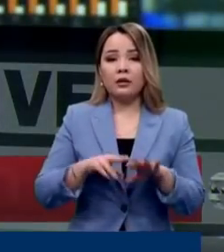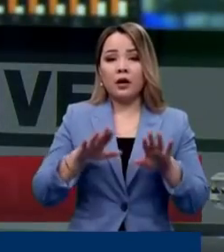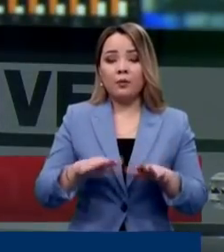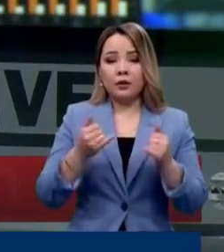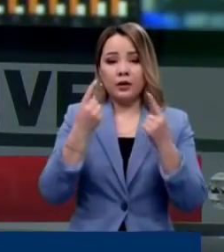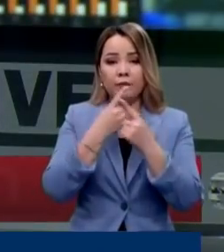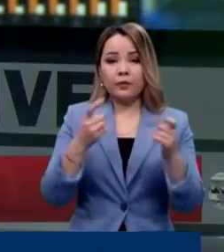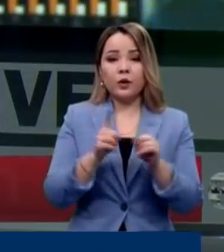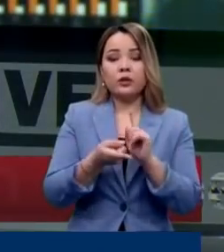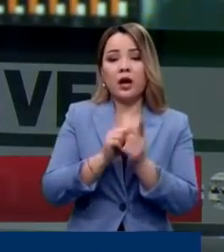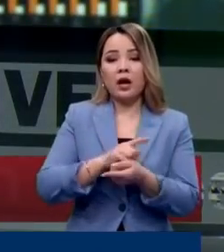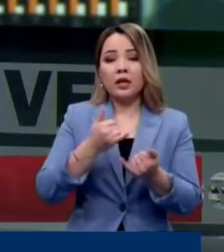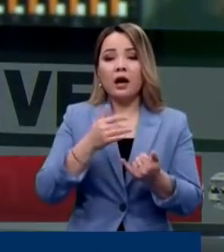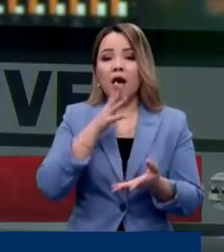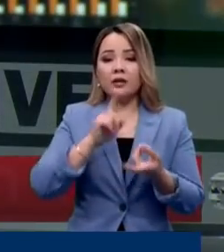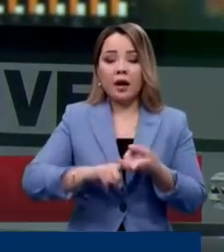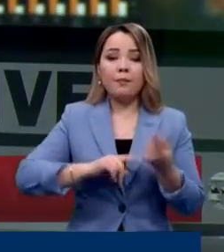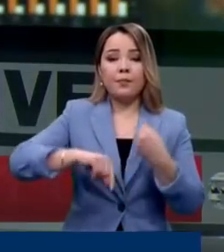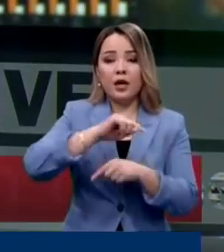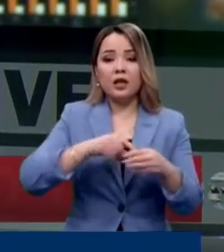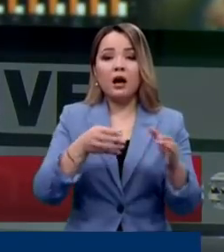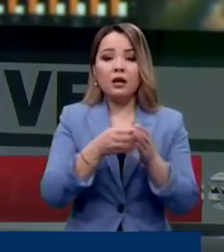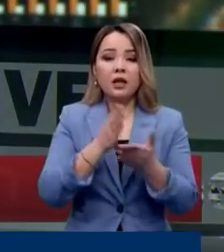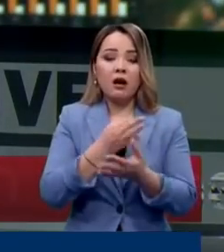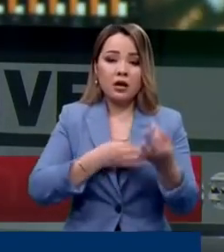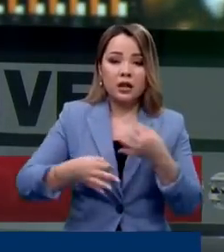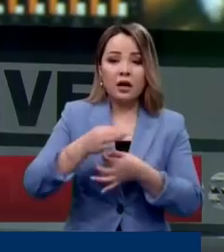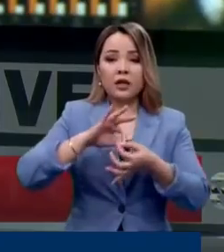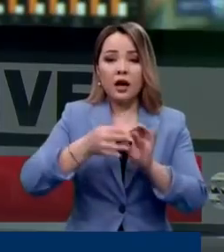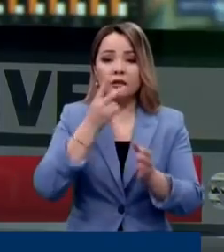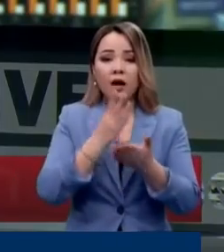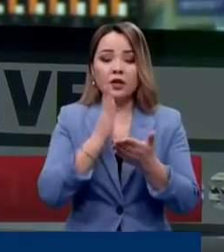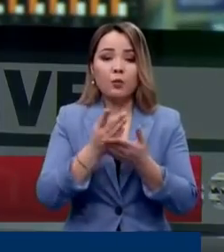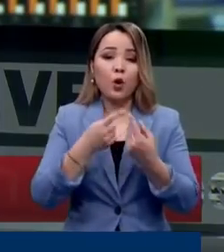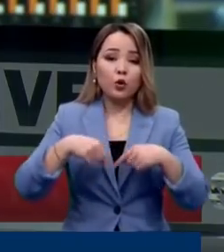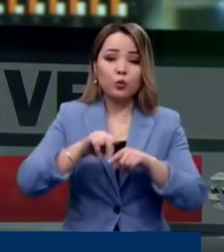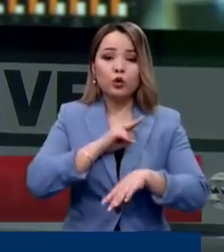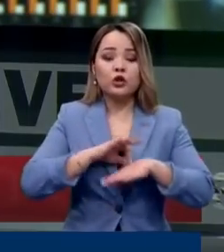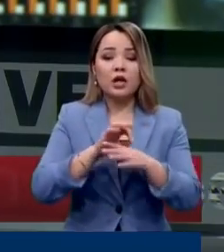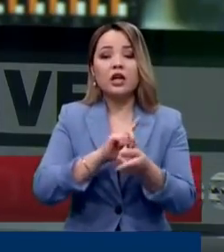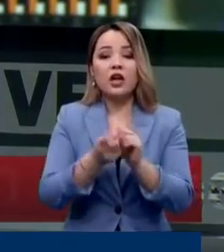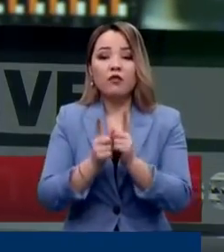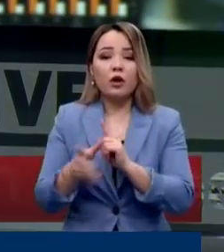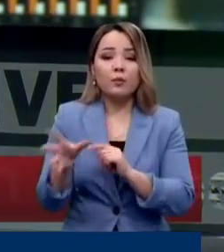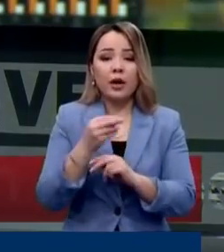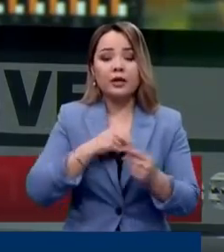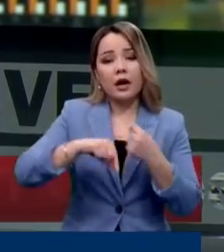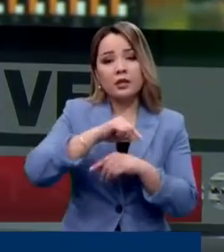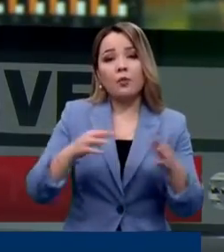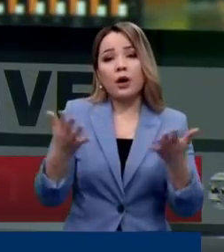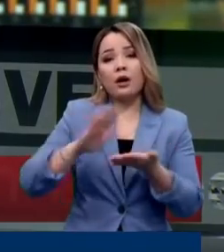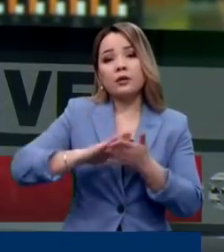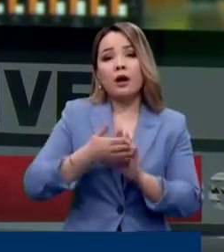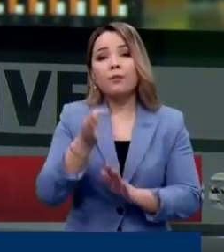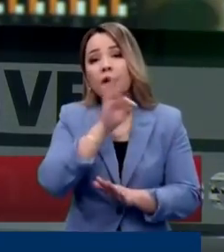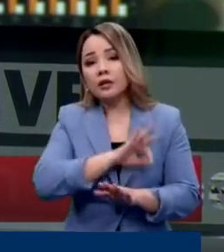палатасының трансформациясы қазір бизнес қауымдастықта қызу талқыланып жатыр. Әсіресе ұйымда жасалатын реформа кәсіпкерлерге қандай